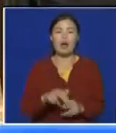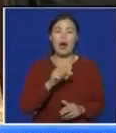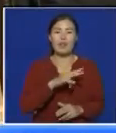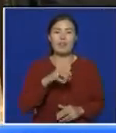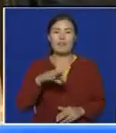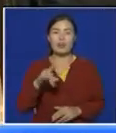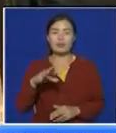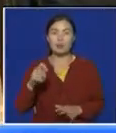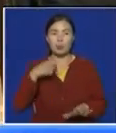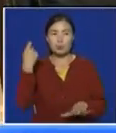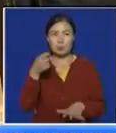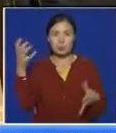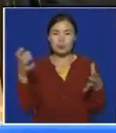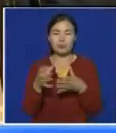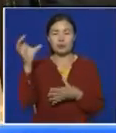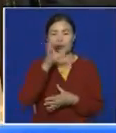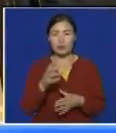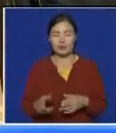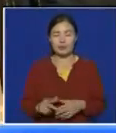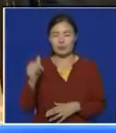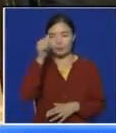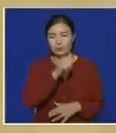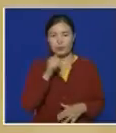артефактами. Съемки начнутся в сентябре текущего года.